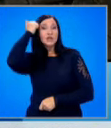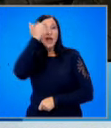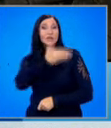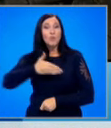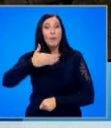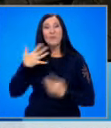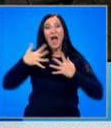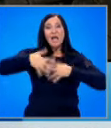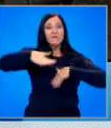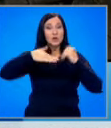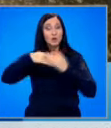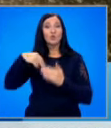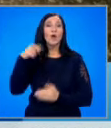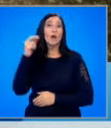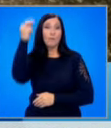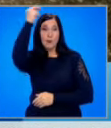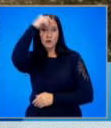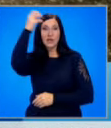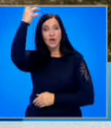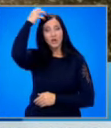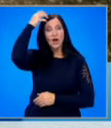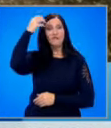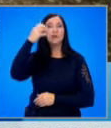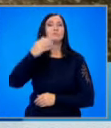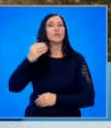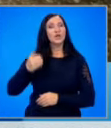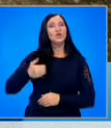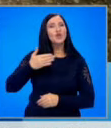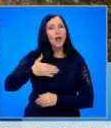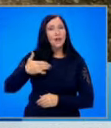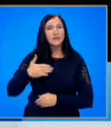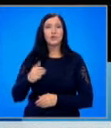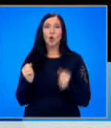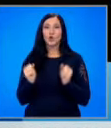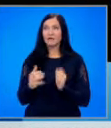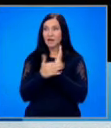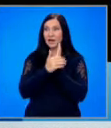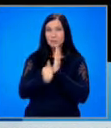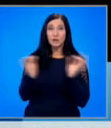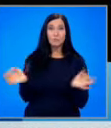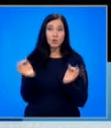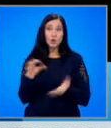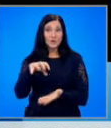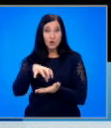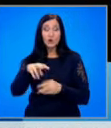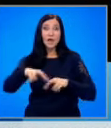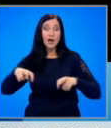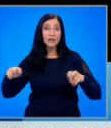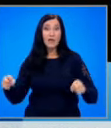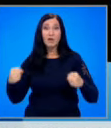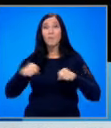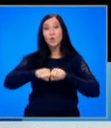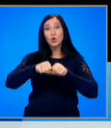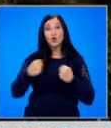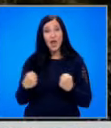и БДЖ. Всеки момент се очаква да пристигнат и експерти от специализираното звено за разследване на происшествия и инциденти в